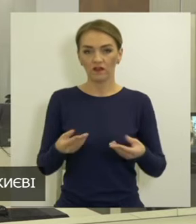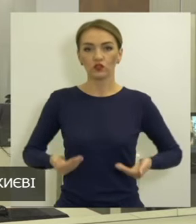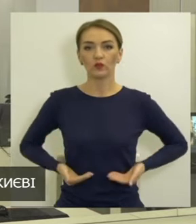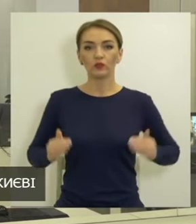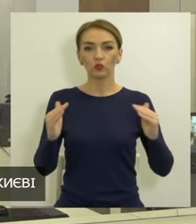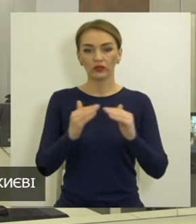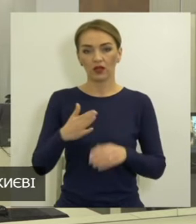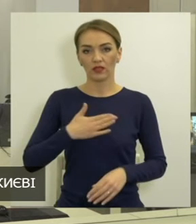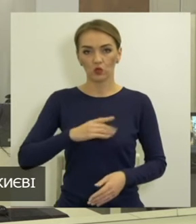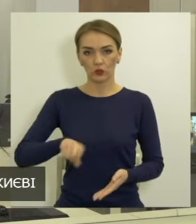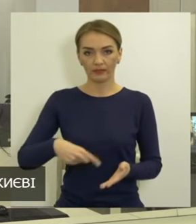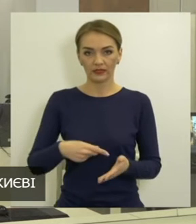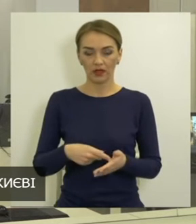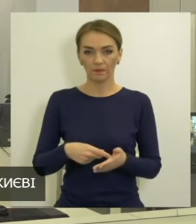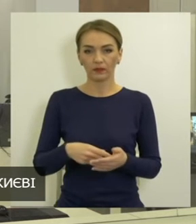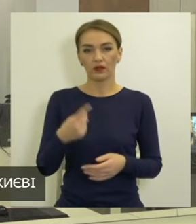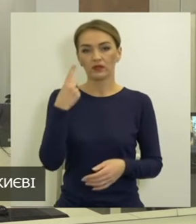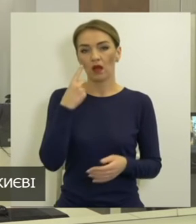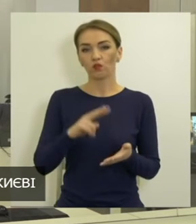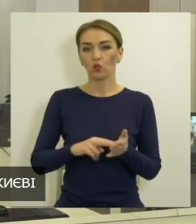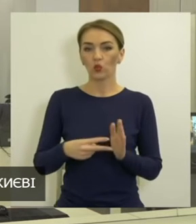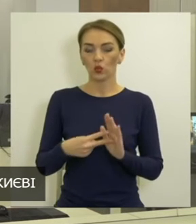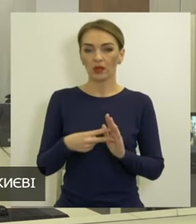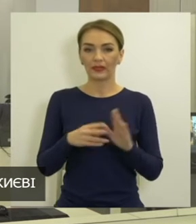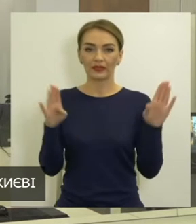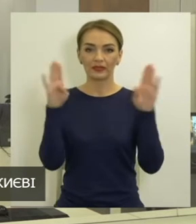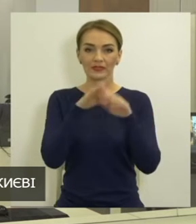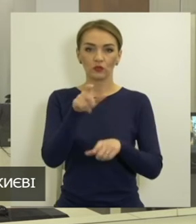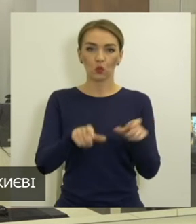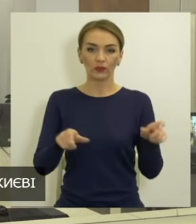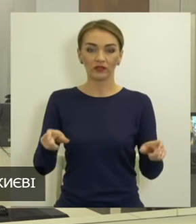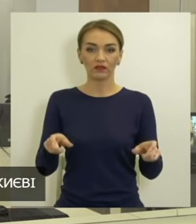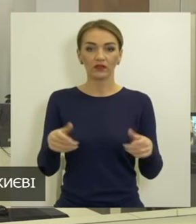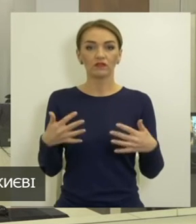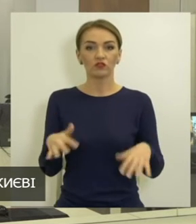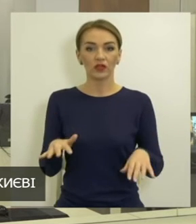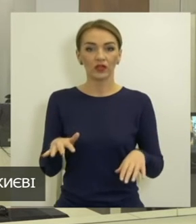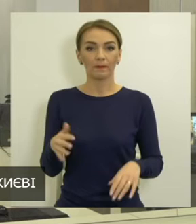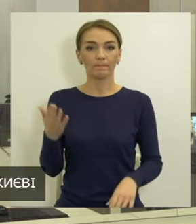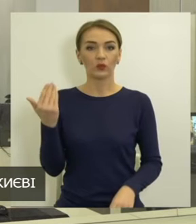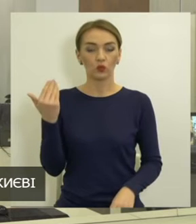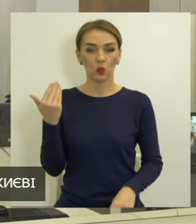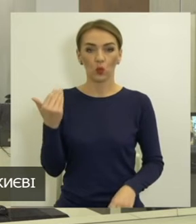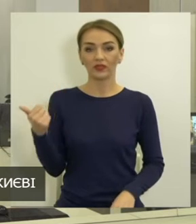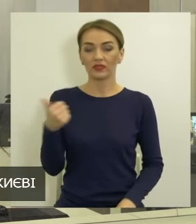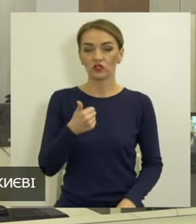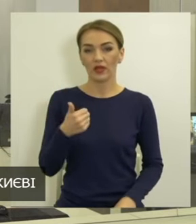міста. За прогнозами синоптиків, вже минулого тижня середньодобова